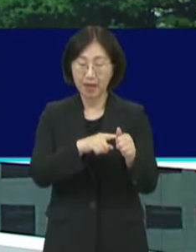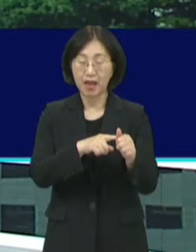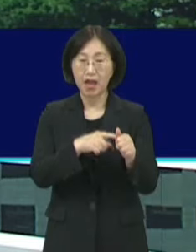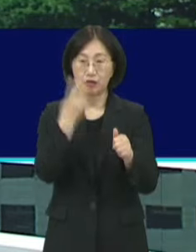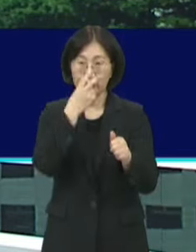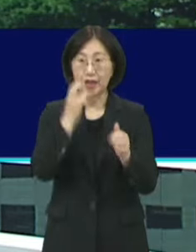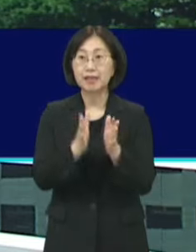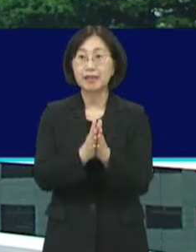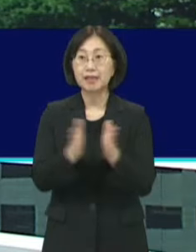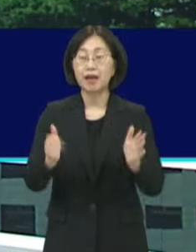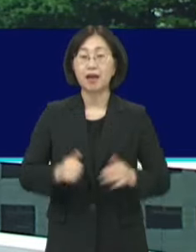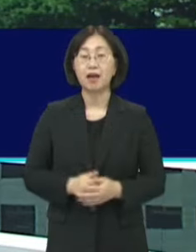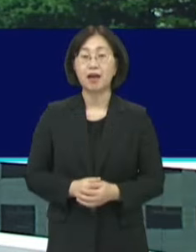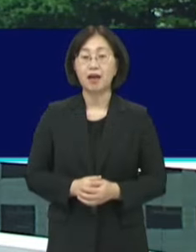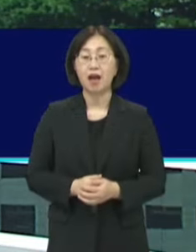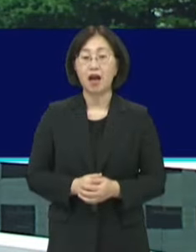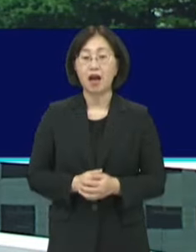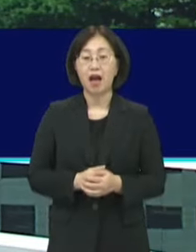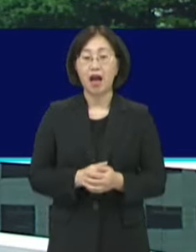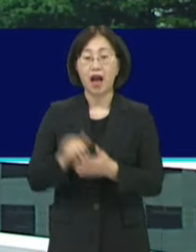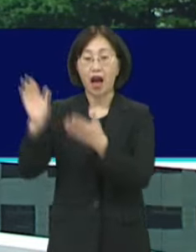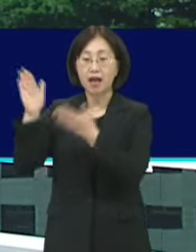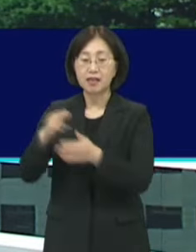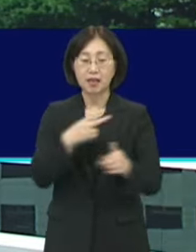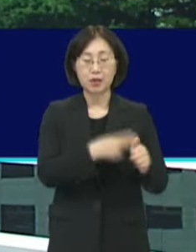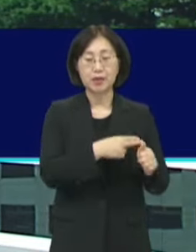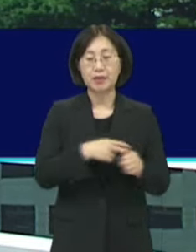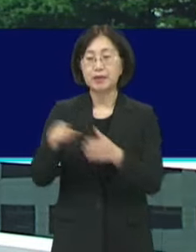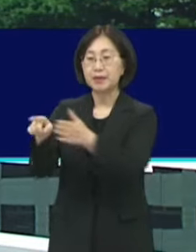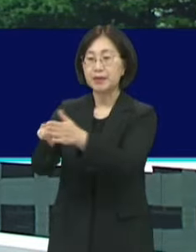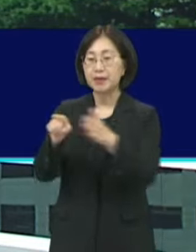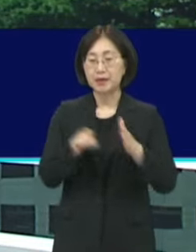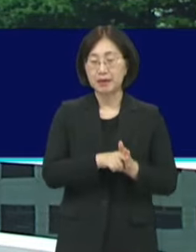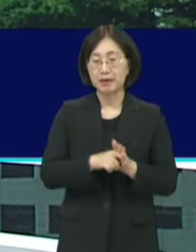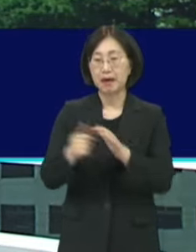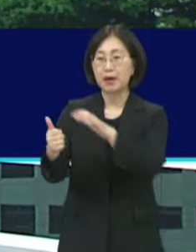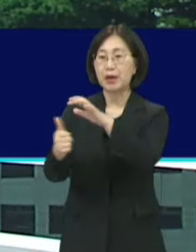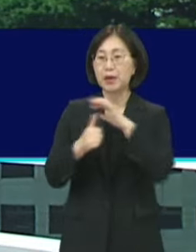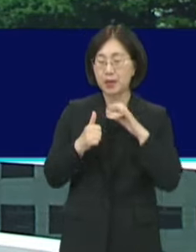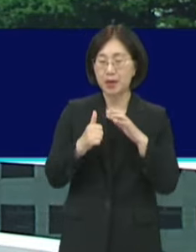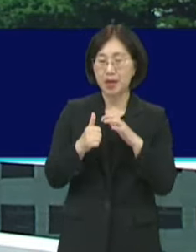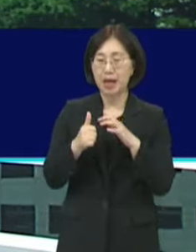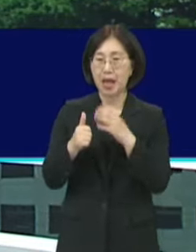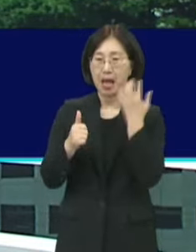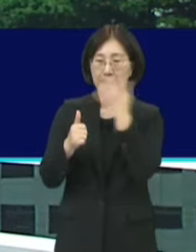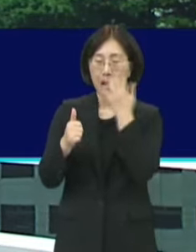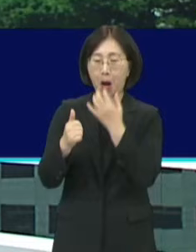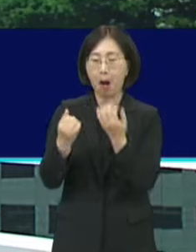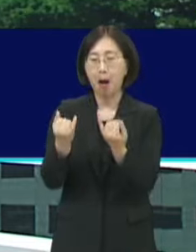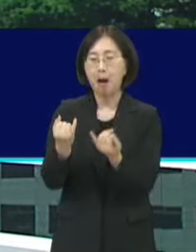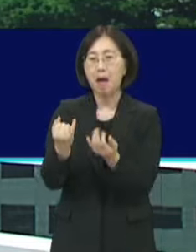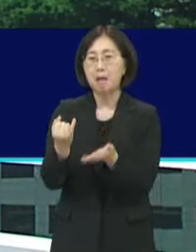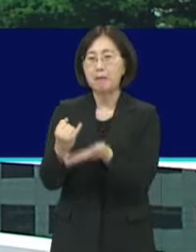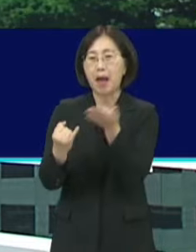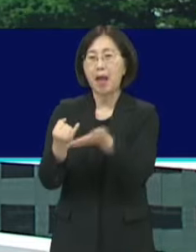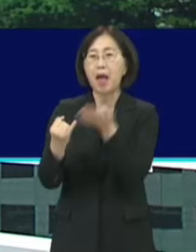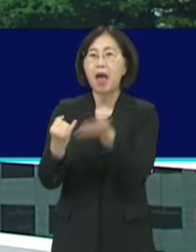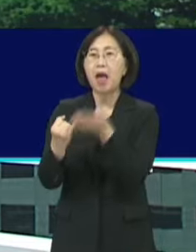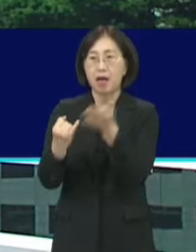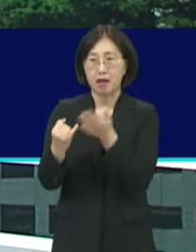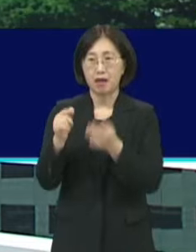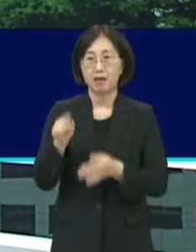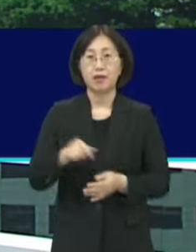착수했습니다 학생과 신뢰관계를 악용해 부적절한 교재를 한만큼 전형적인 그루밍 성범죄라는 지적 또 나옵니다